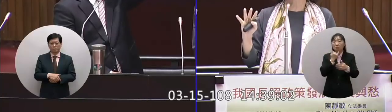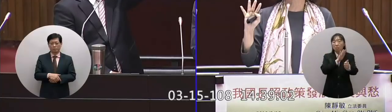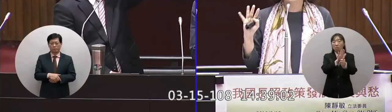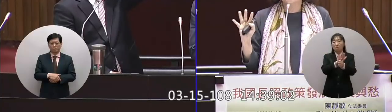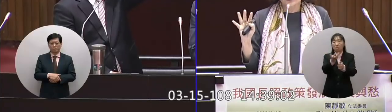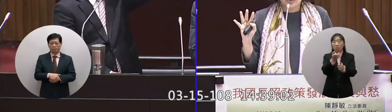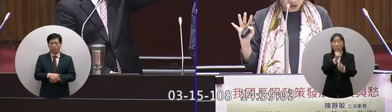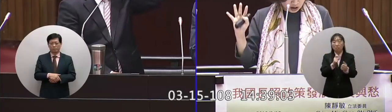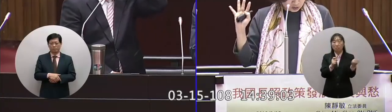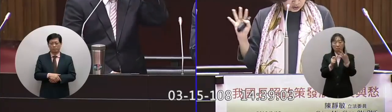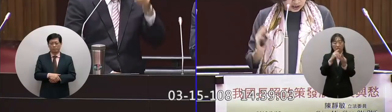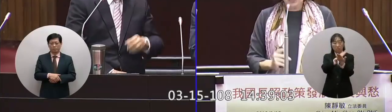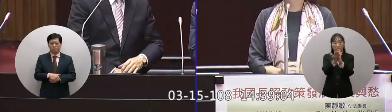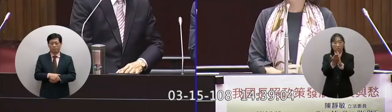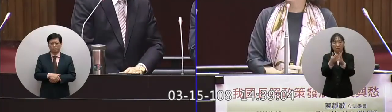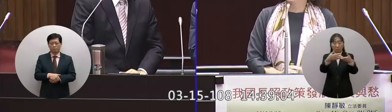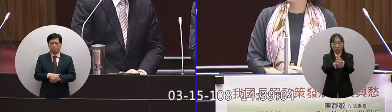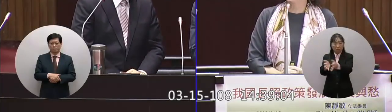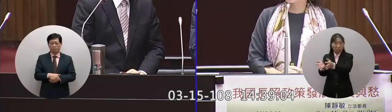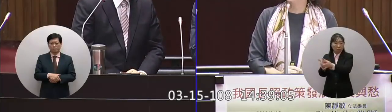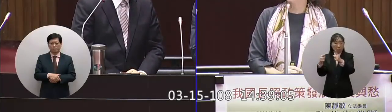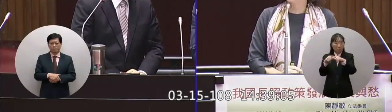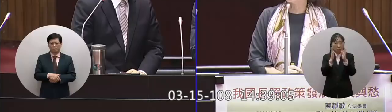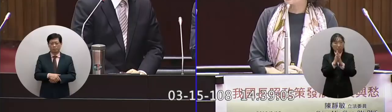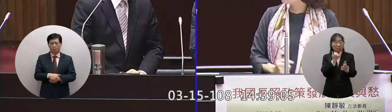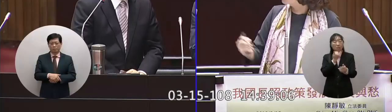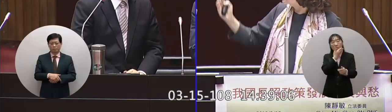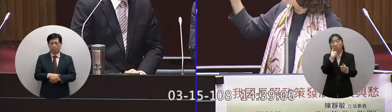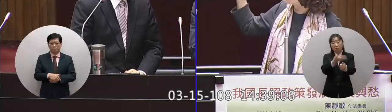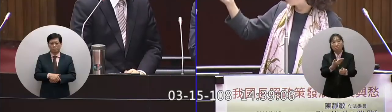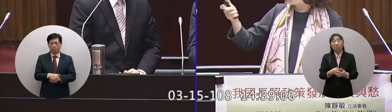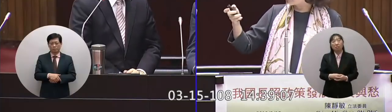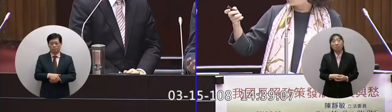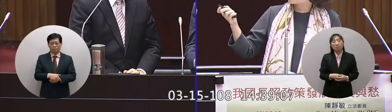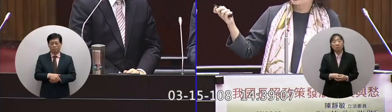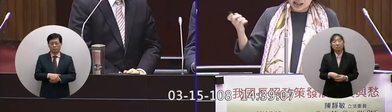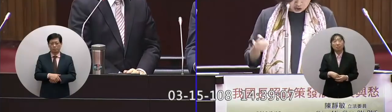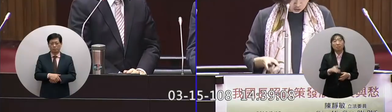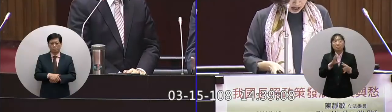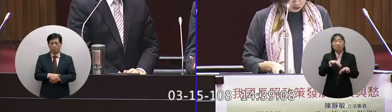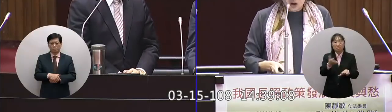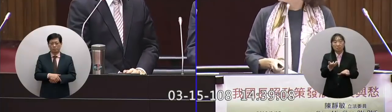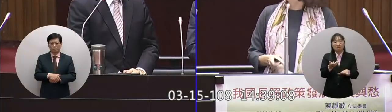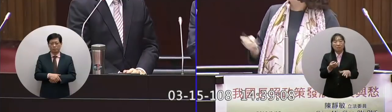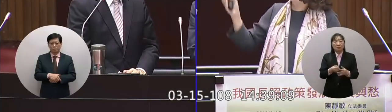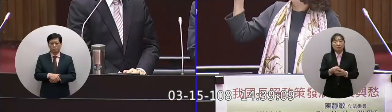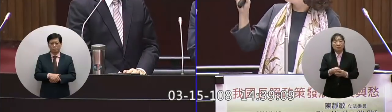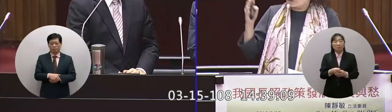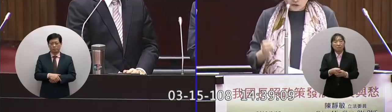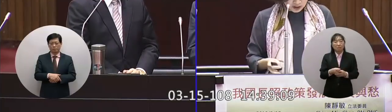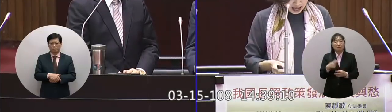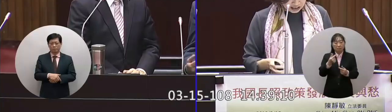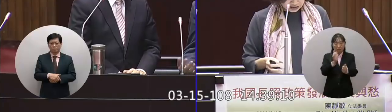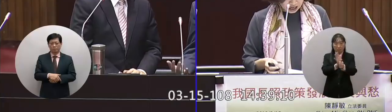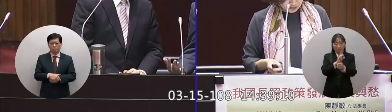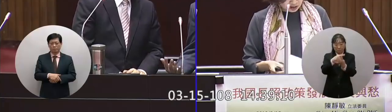的刚刚提到的四类人，我觉得这个是非常重要的部分啊。那也从这里我们可以看得出来说，整个的一个